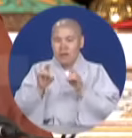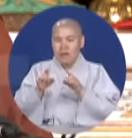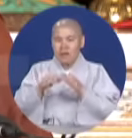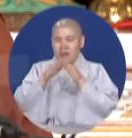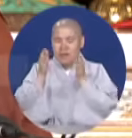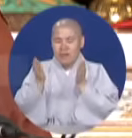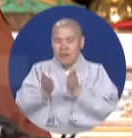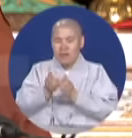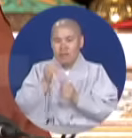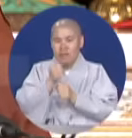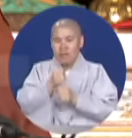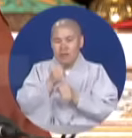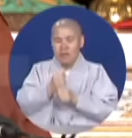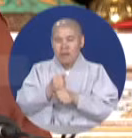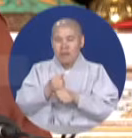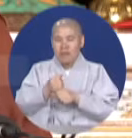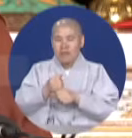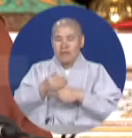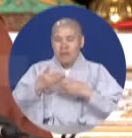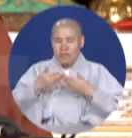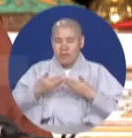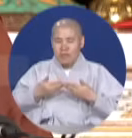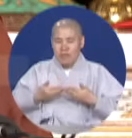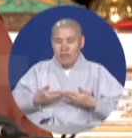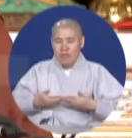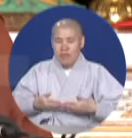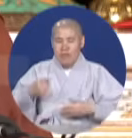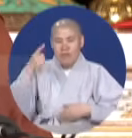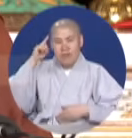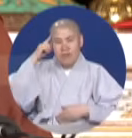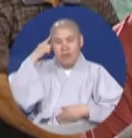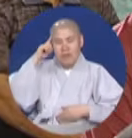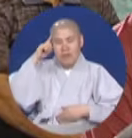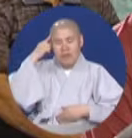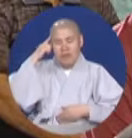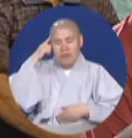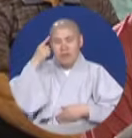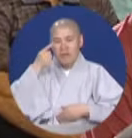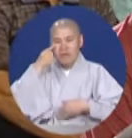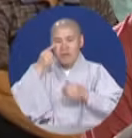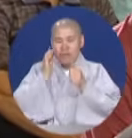가만히 한번 생각해 보십시오. 이 아주 깊은 의미가 있어요.